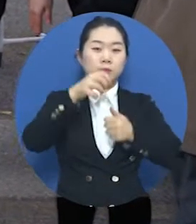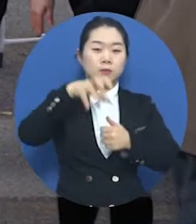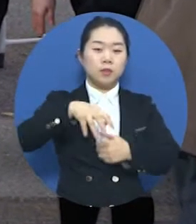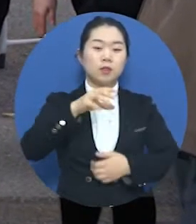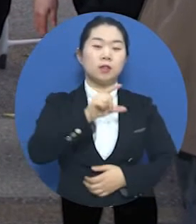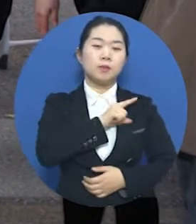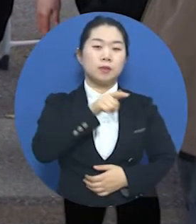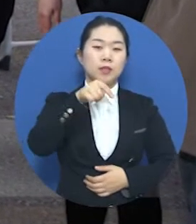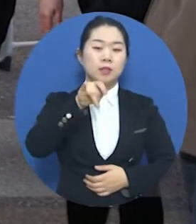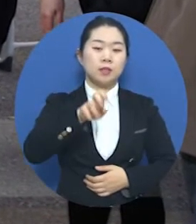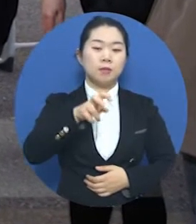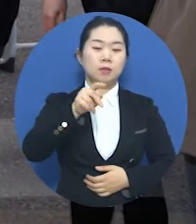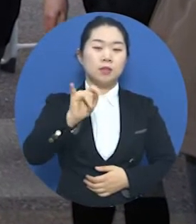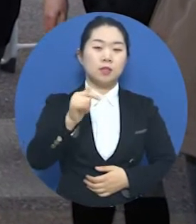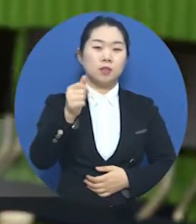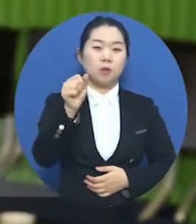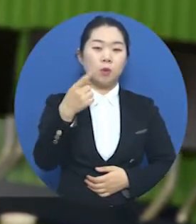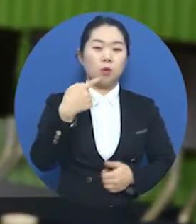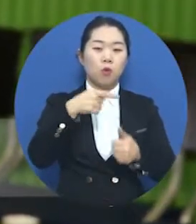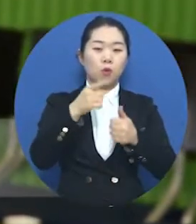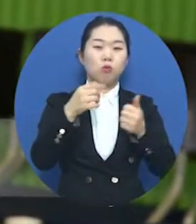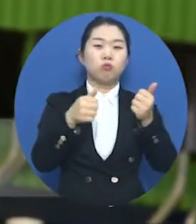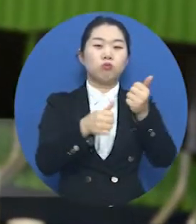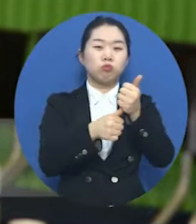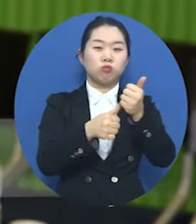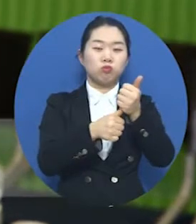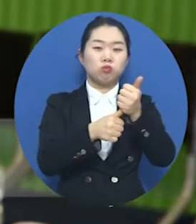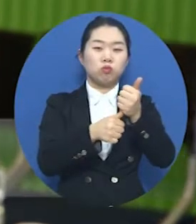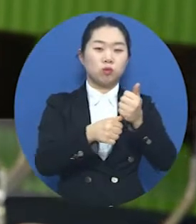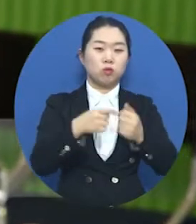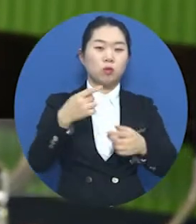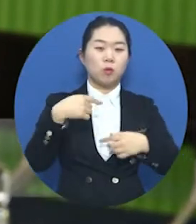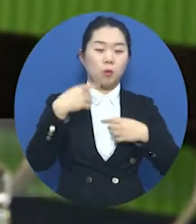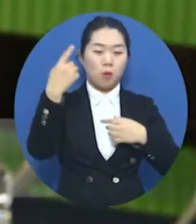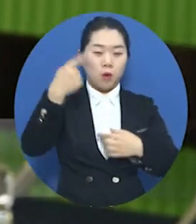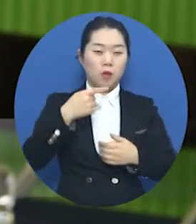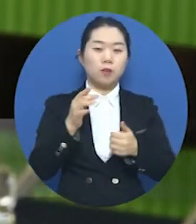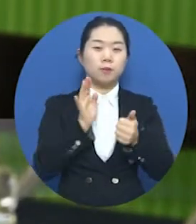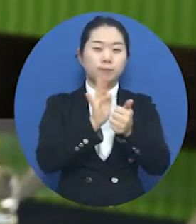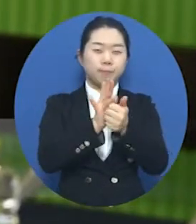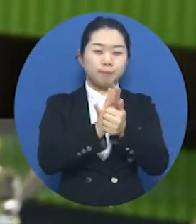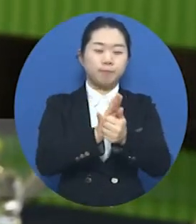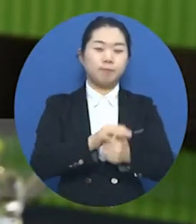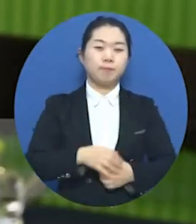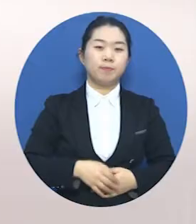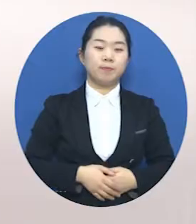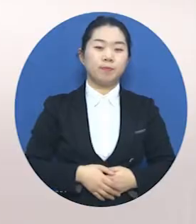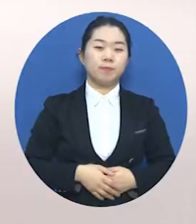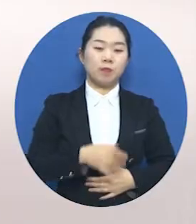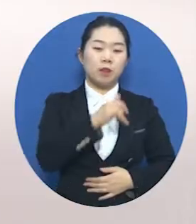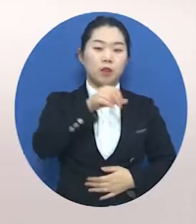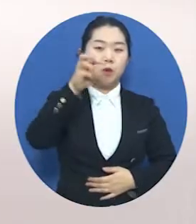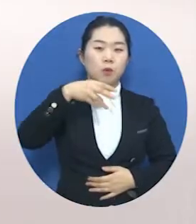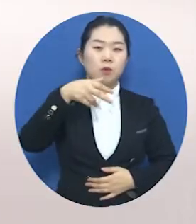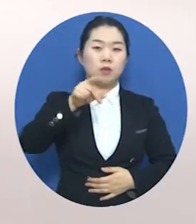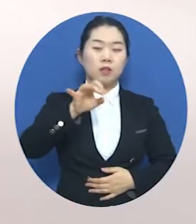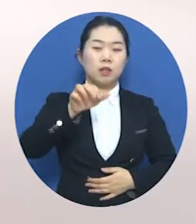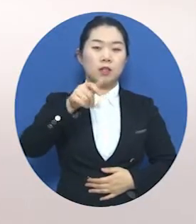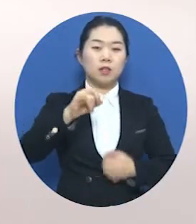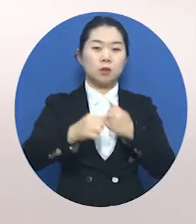고사장에는 김신호 교육부 차관이 나와 고사장에 들어서는 수험생들을 격려했습니다.